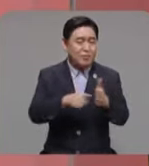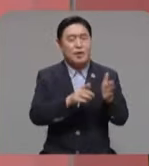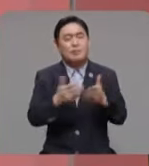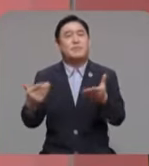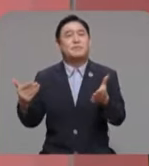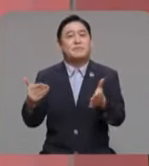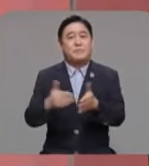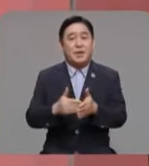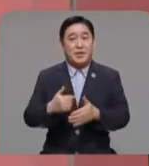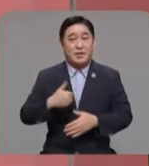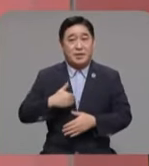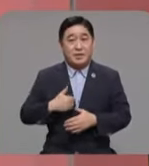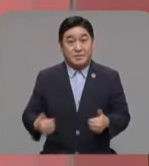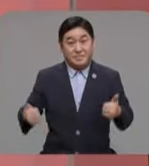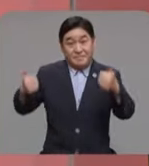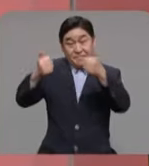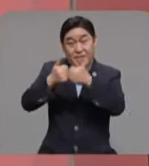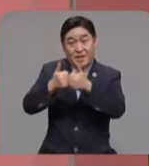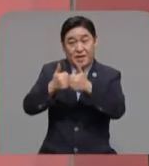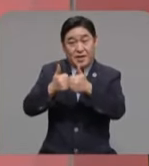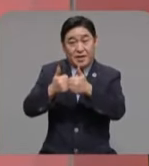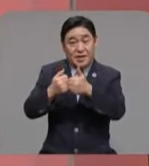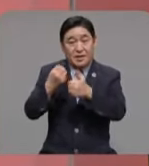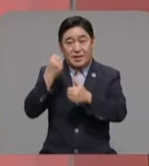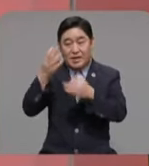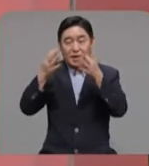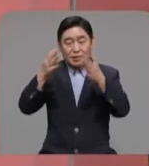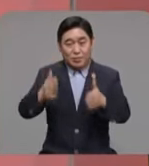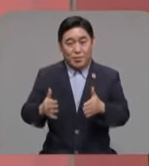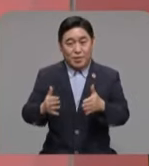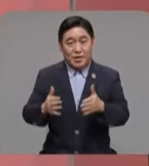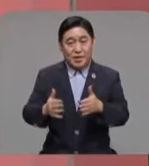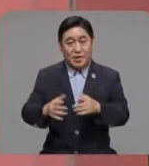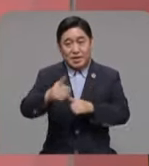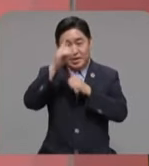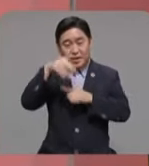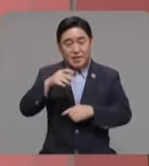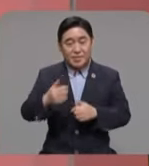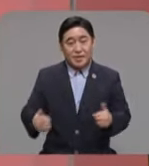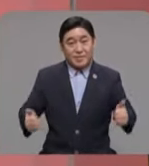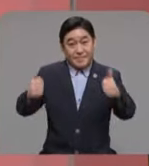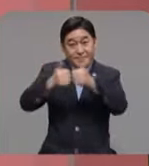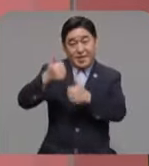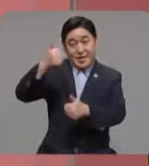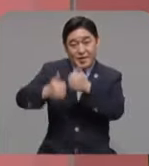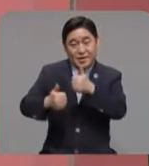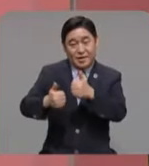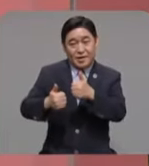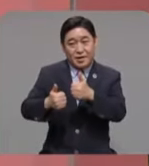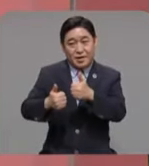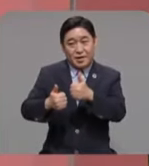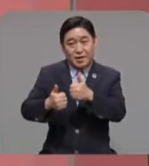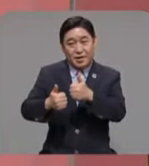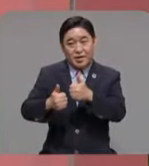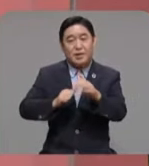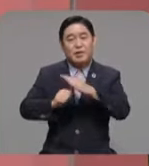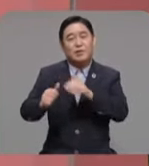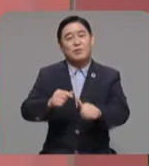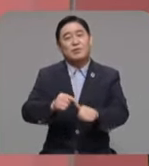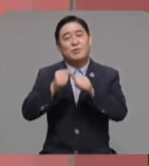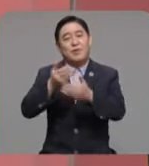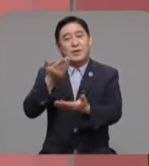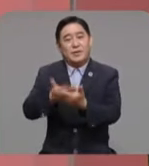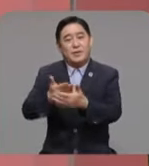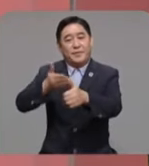원희룡을 본선 링에 4개월 동안에 이재명과의 1대1 대결에 여러분 선수로